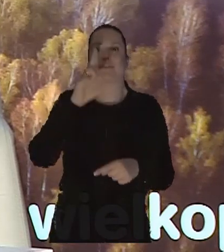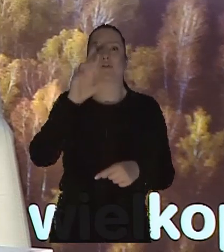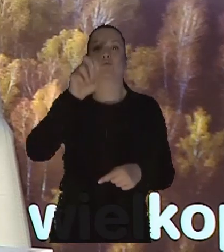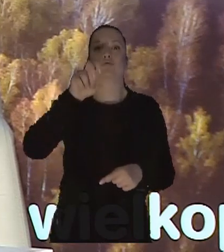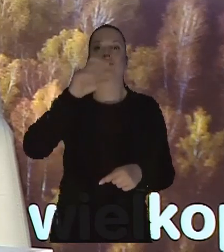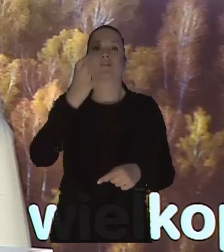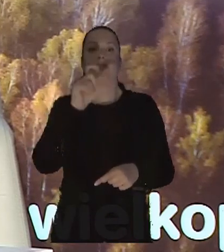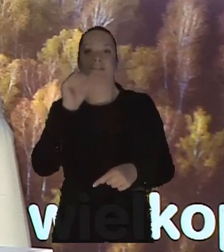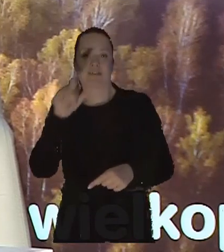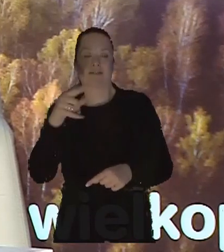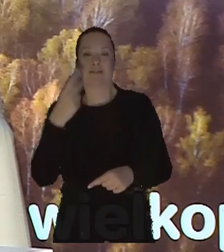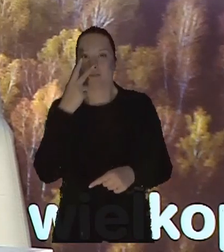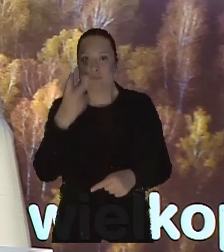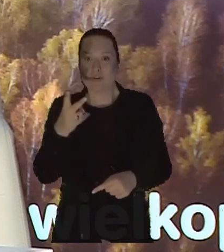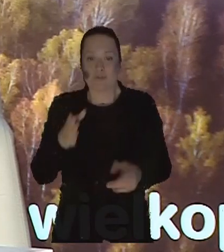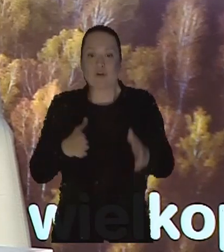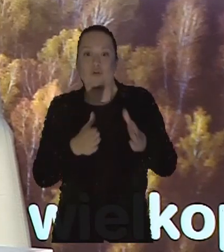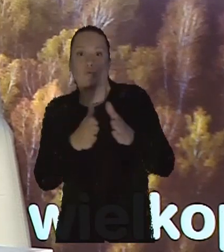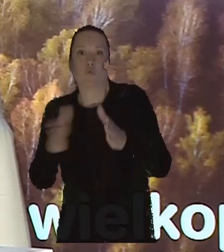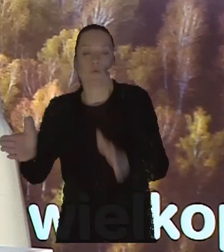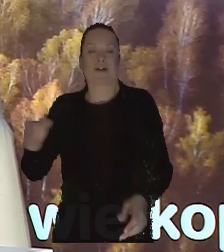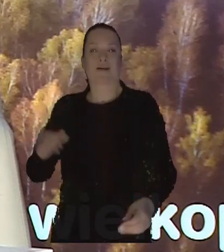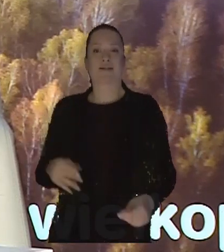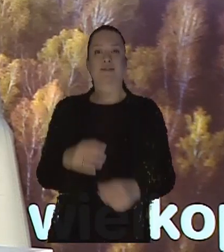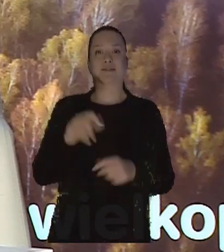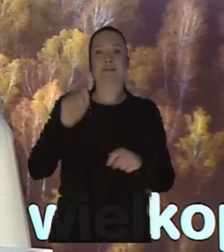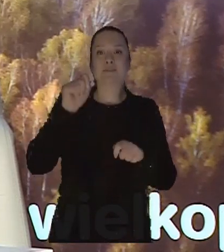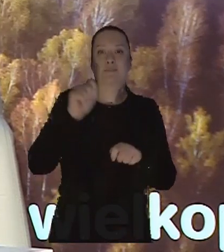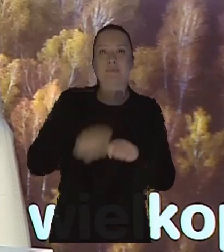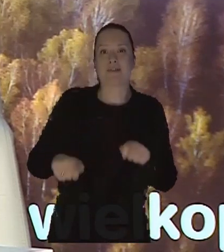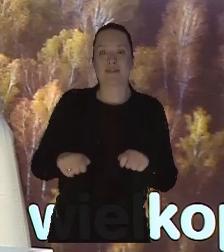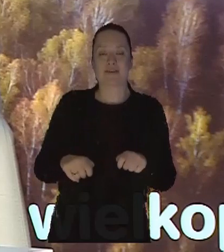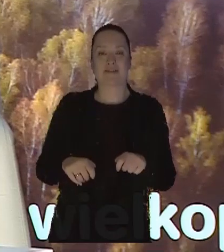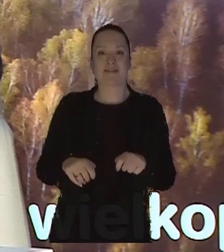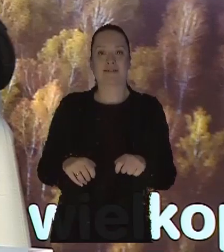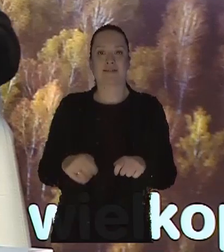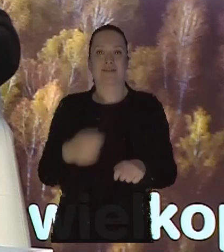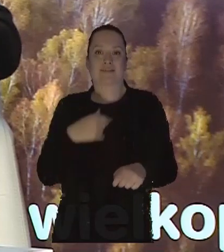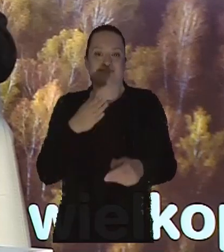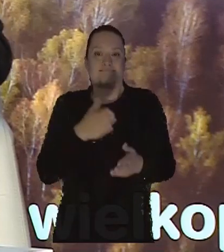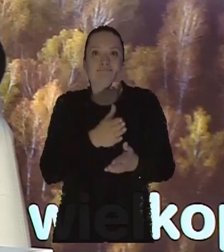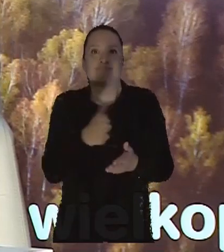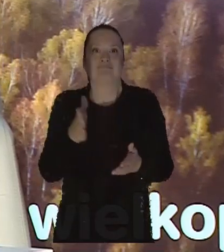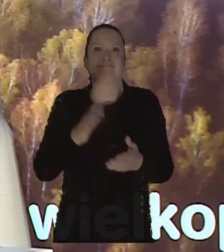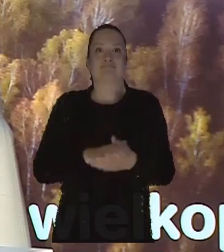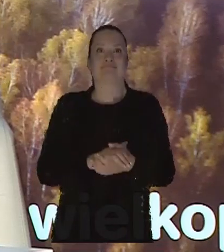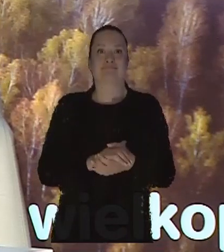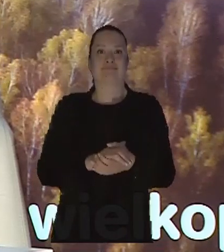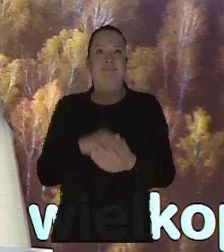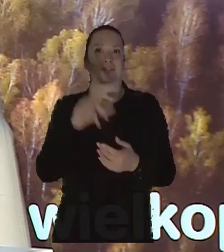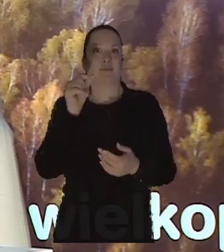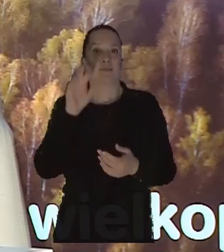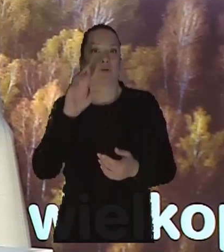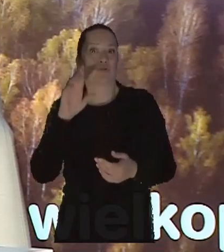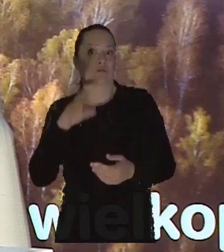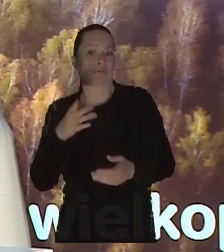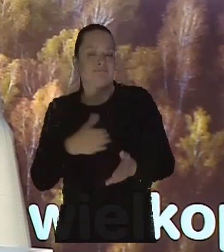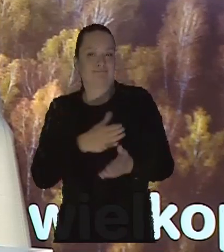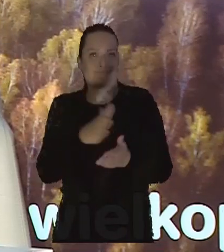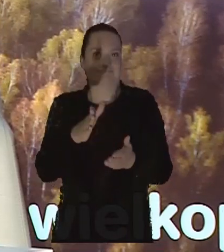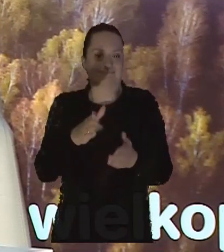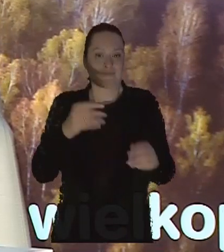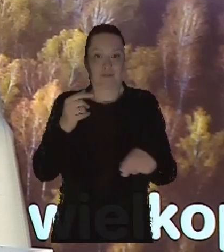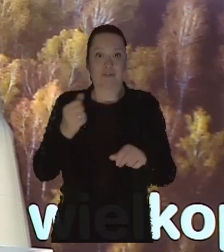to formuła drogi i sprawiedliwości, którą kazał uczynić komys palatyn Piotr. I starannie tę